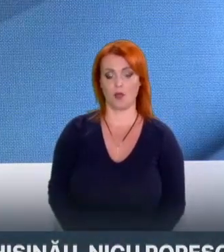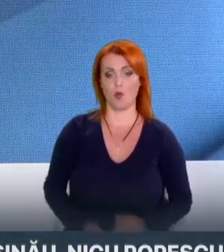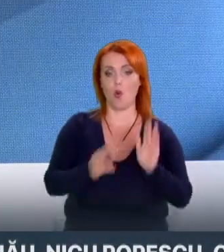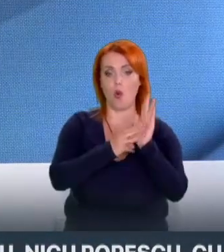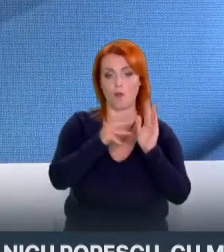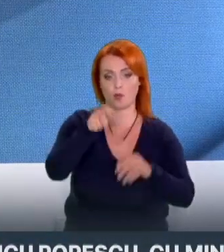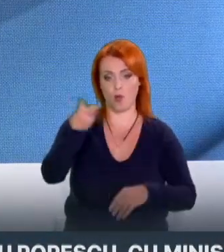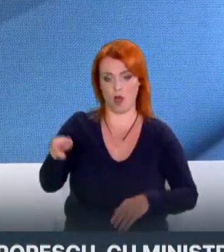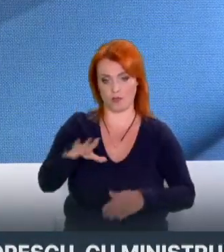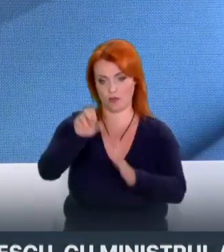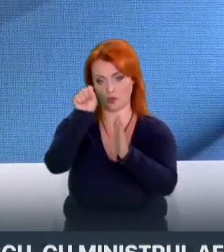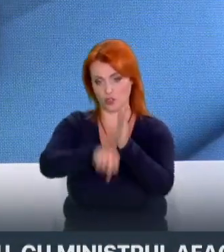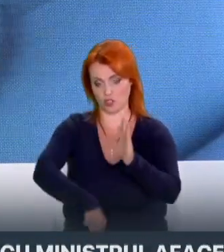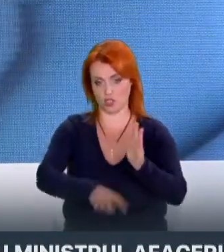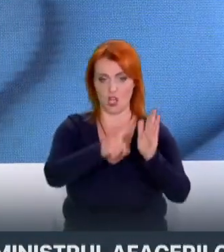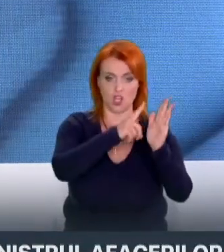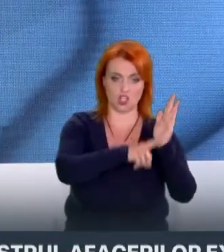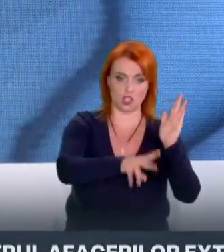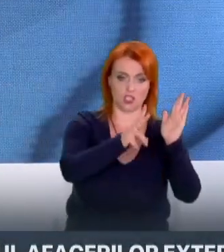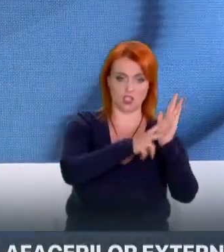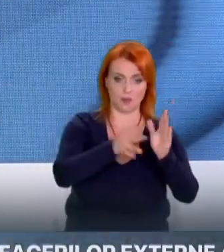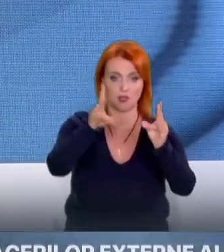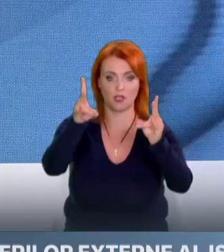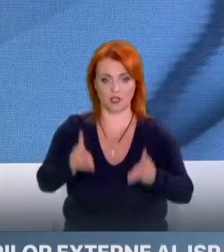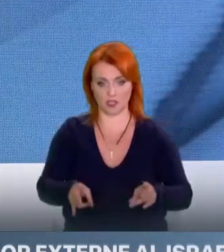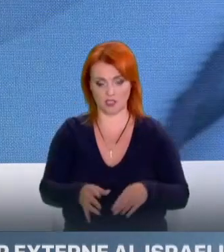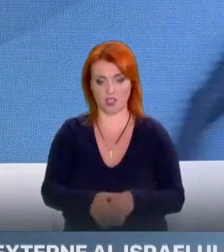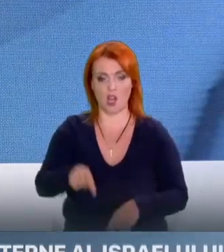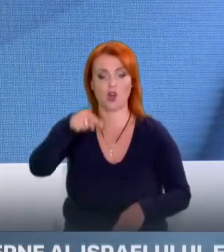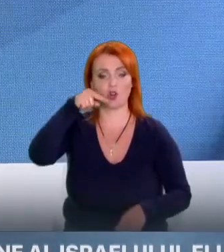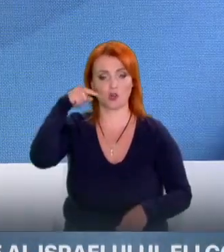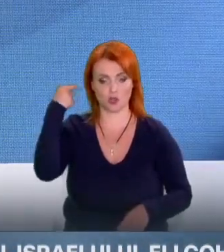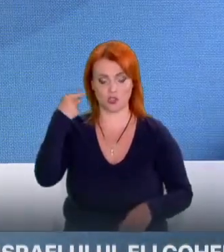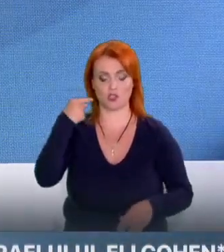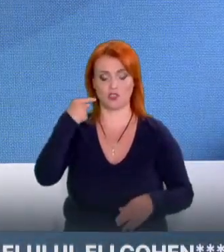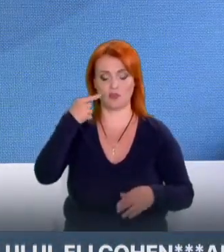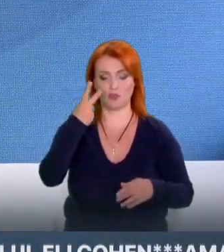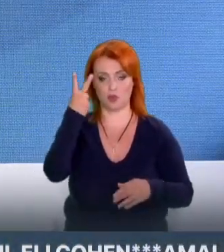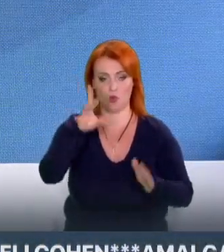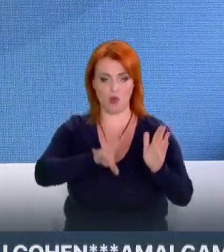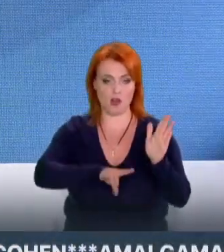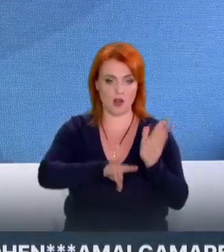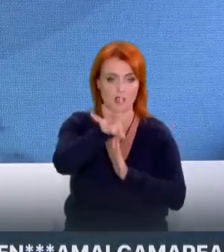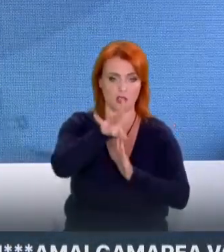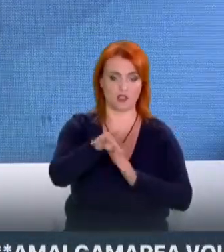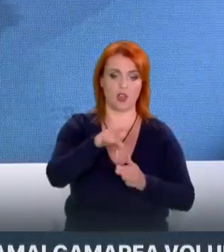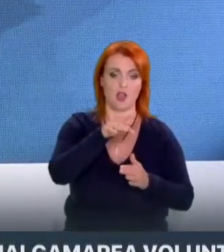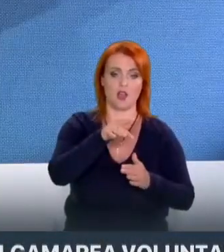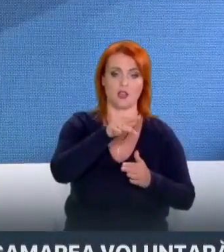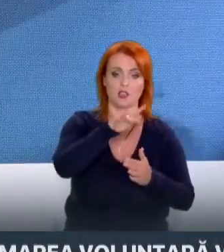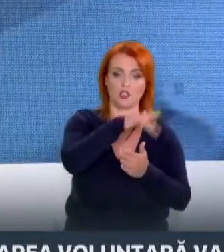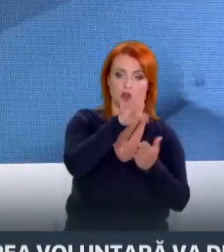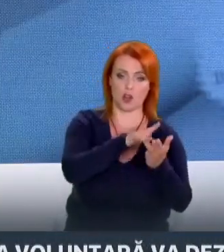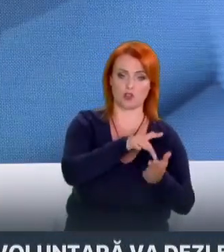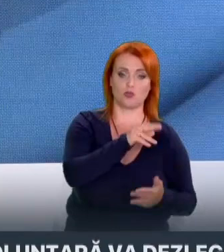Cel puțin 8 oameni au fost uciși, iar alți 67 au fost răniți după ce rușii au lovit cu 2 rachete centrul orașului Pakrovsk din